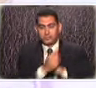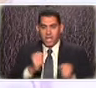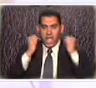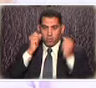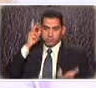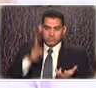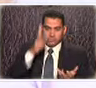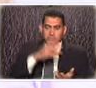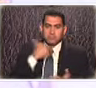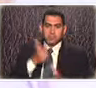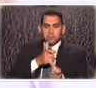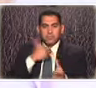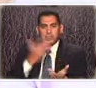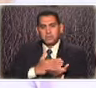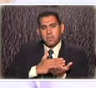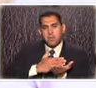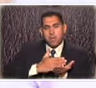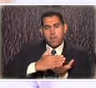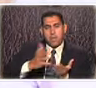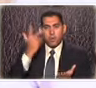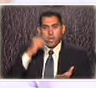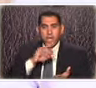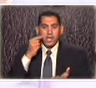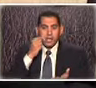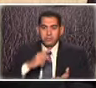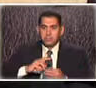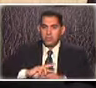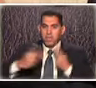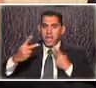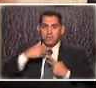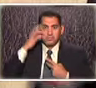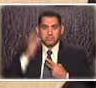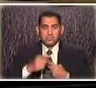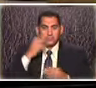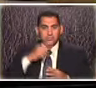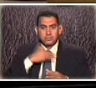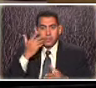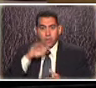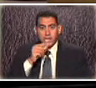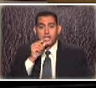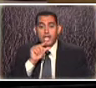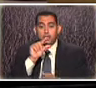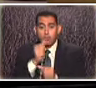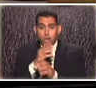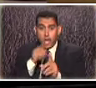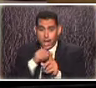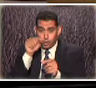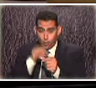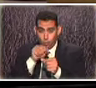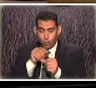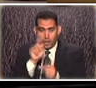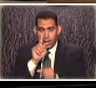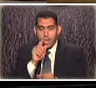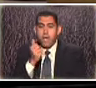دكتاتور قاتل طاغيه عنصري الديمقراطيه يبرر ان نطعن في الديمقراطيه